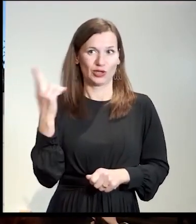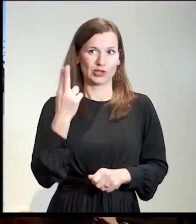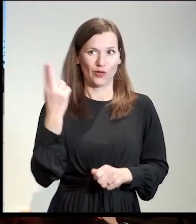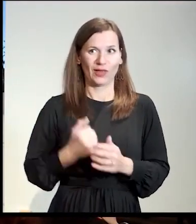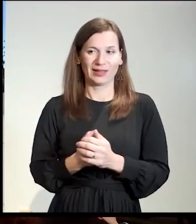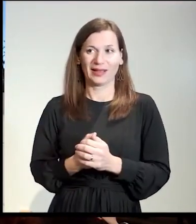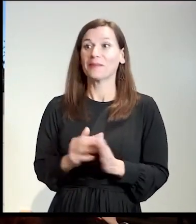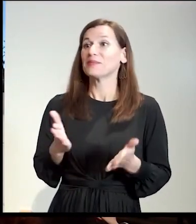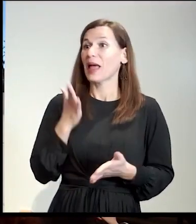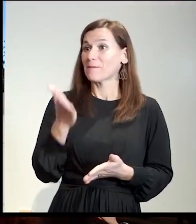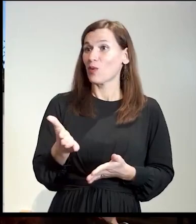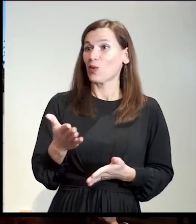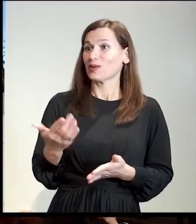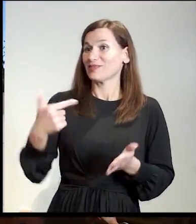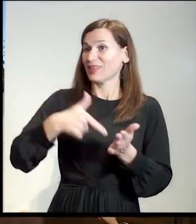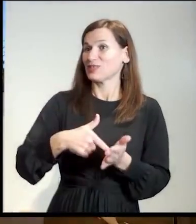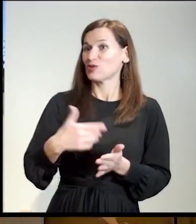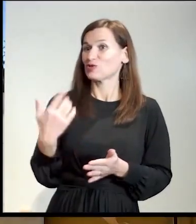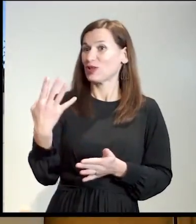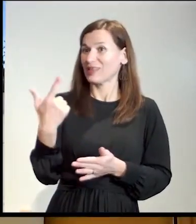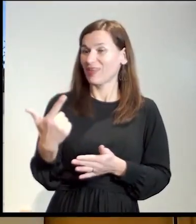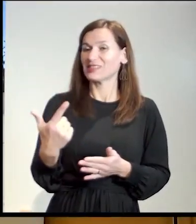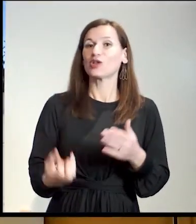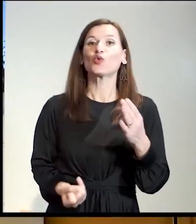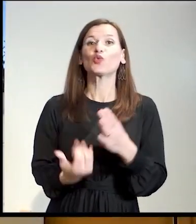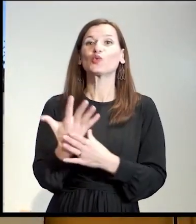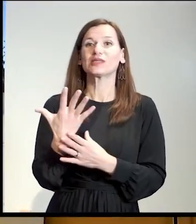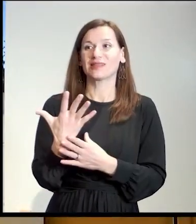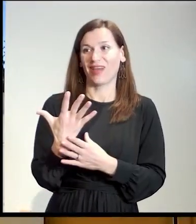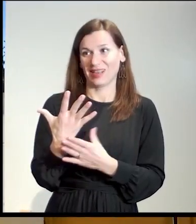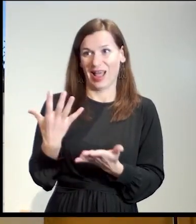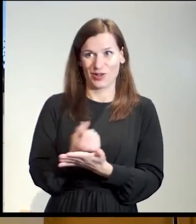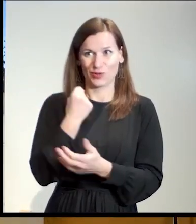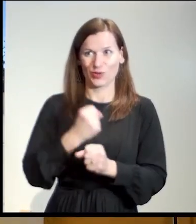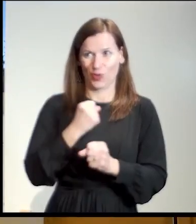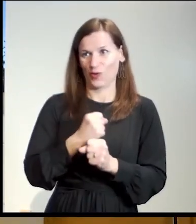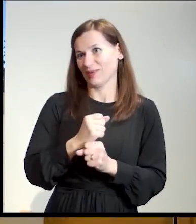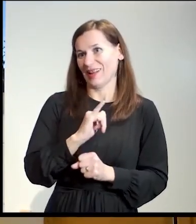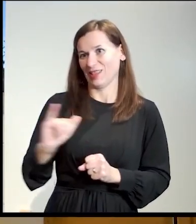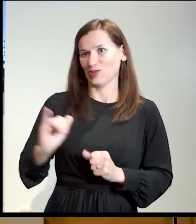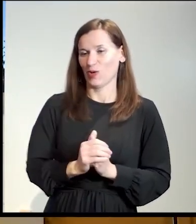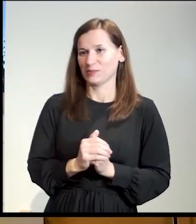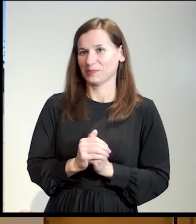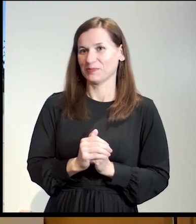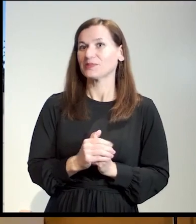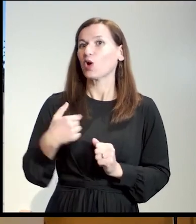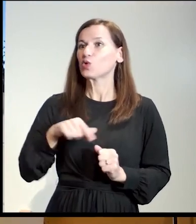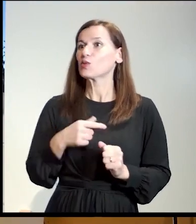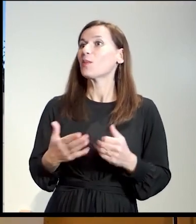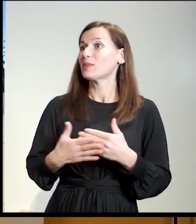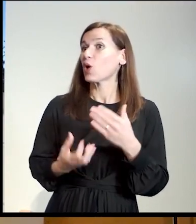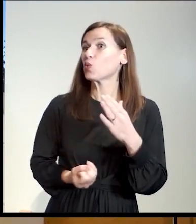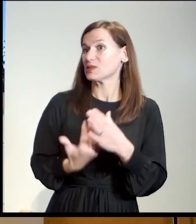bo 2024 ustvarjalno leto. No, ampak ko smo pri ustvarjalnosti, se